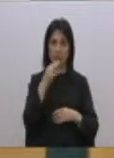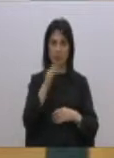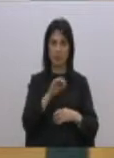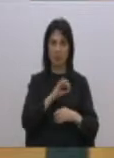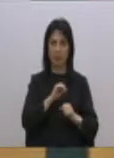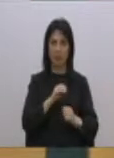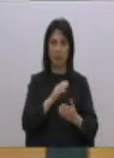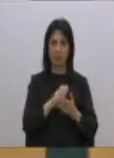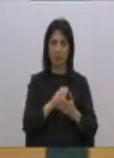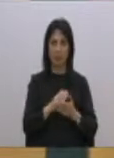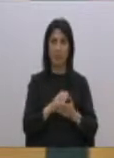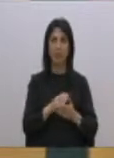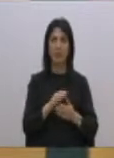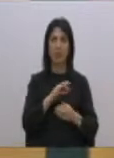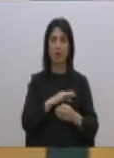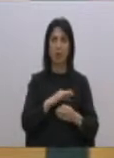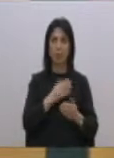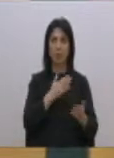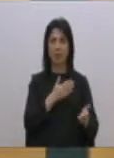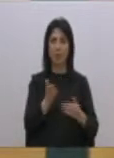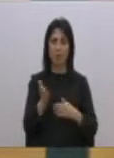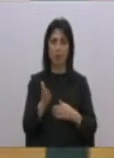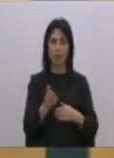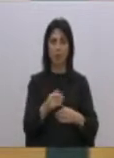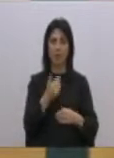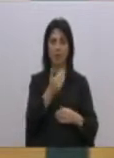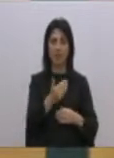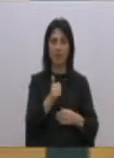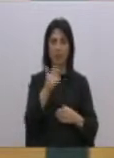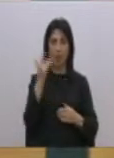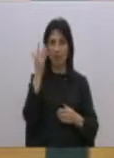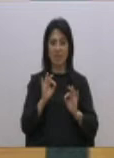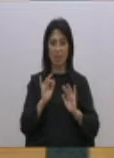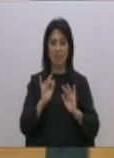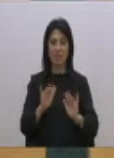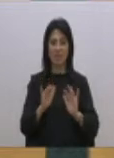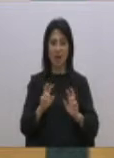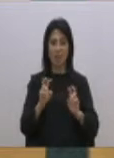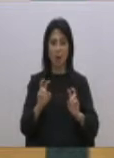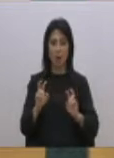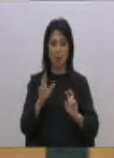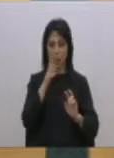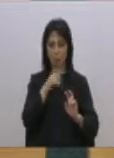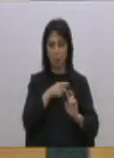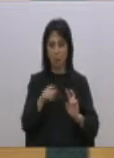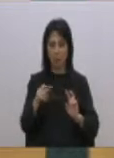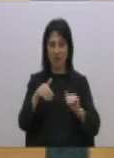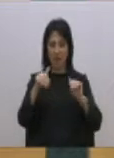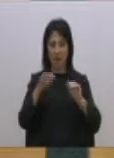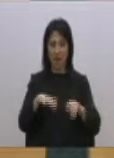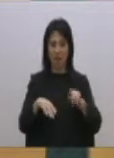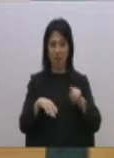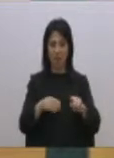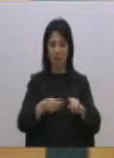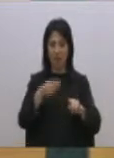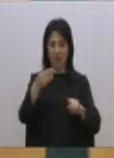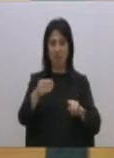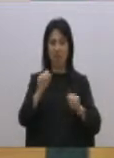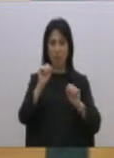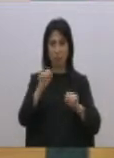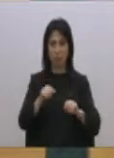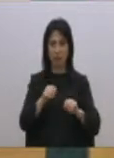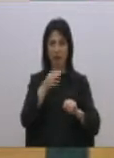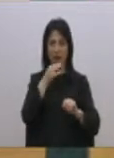ადვოკატი ბრძანდებით და იურისტებს რომ ვკითხოთ. აი თქვენ როგორ წარმოგიდგენიათ, მიმდინარე განჩინების გაცემა შეიძლება მოხდეს